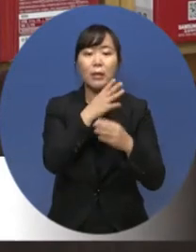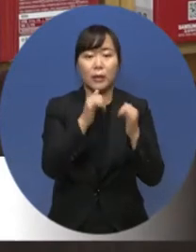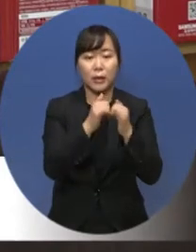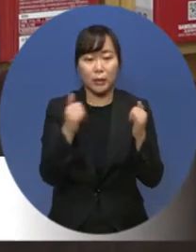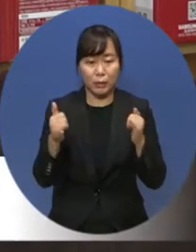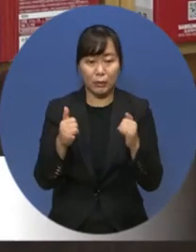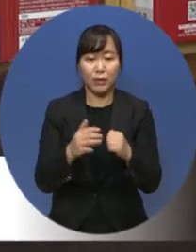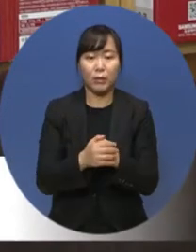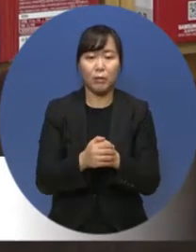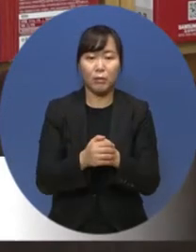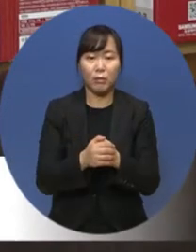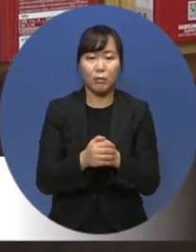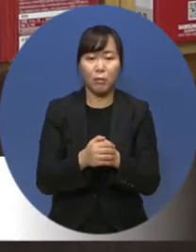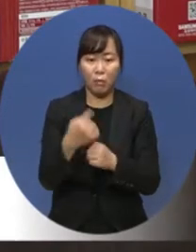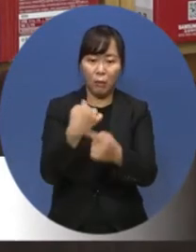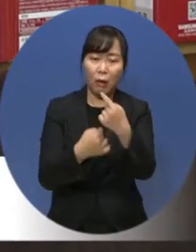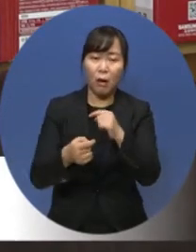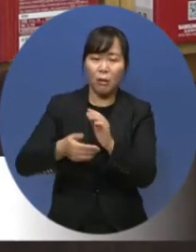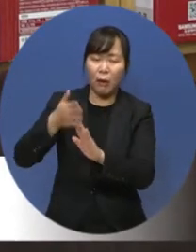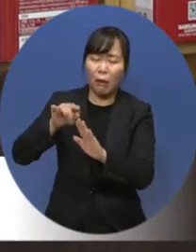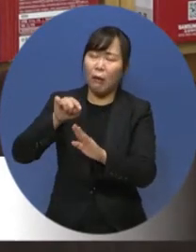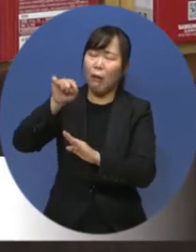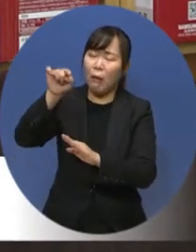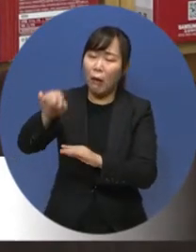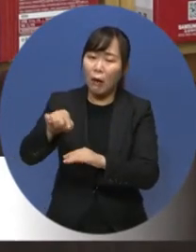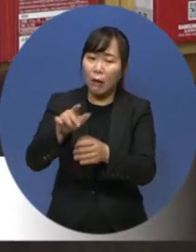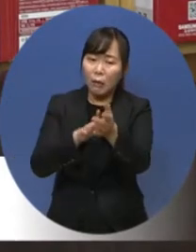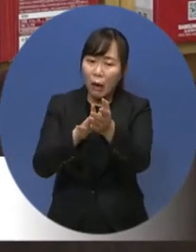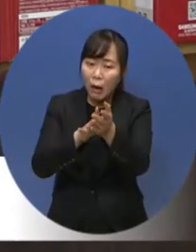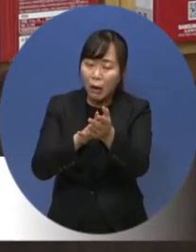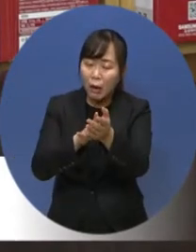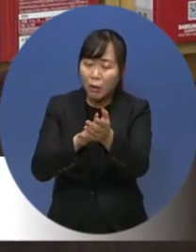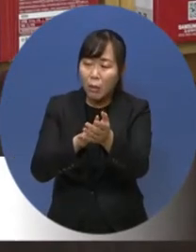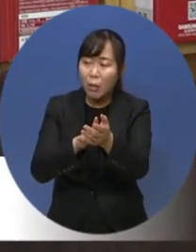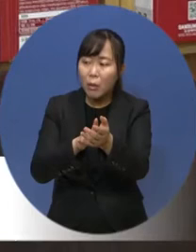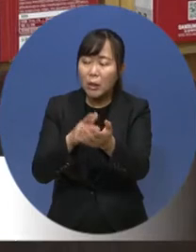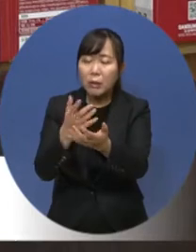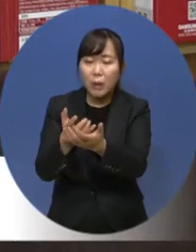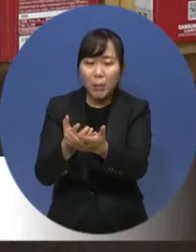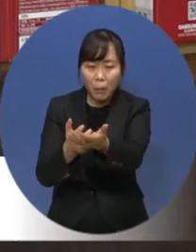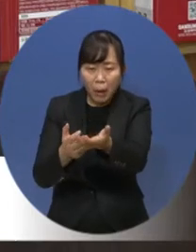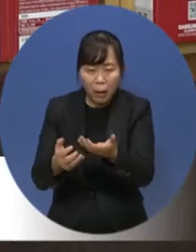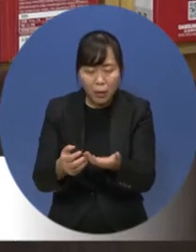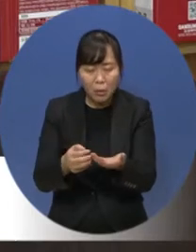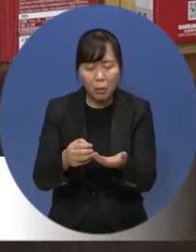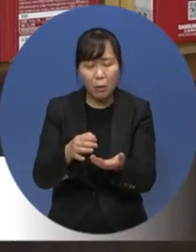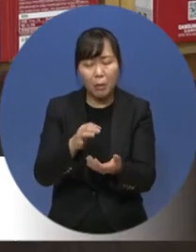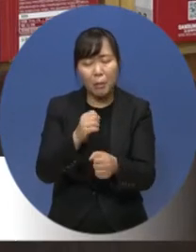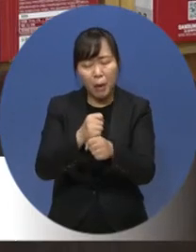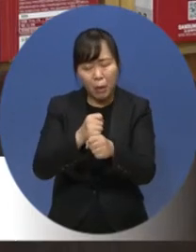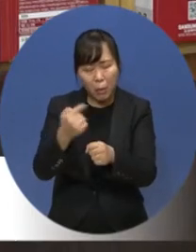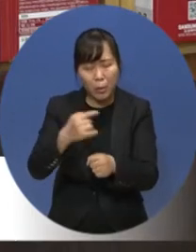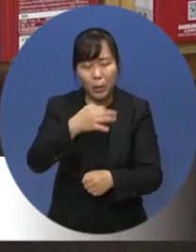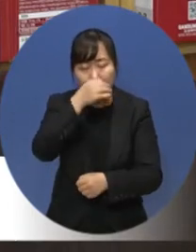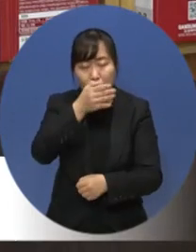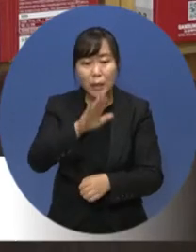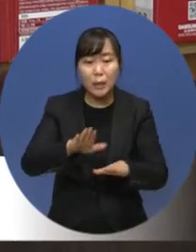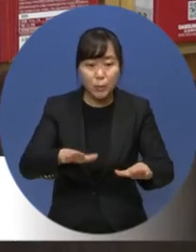와서 도시에 나가서 약을 처음 받아갖고 이렇게 먹기가 힘드는데 여기까지